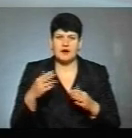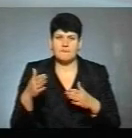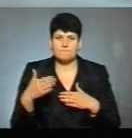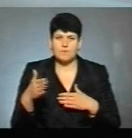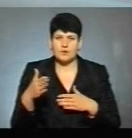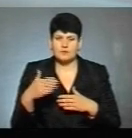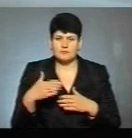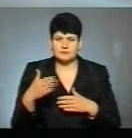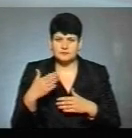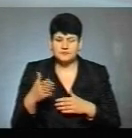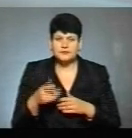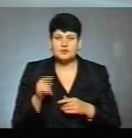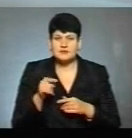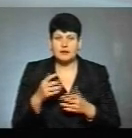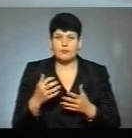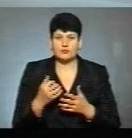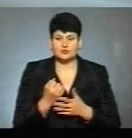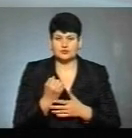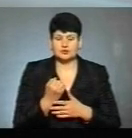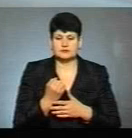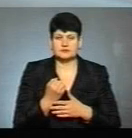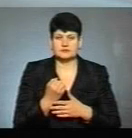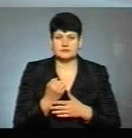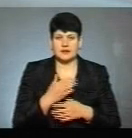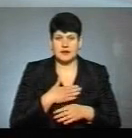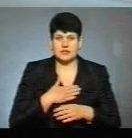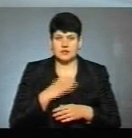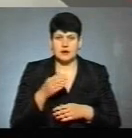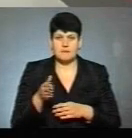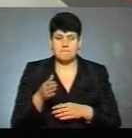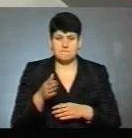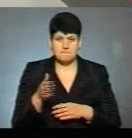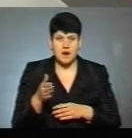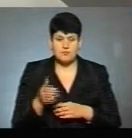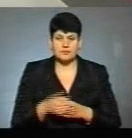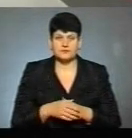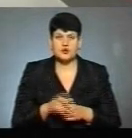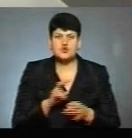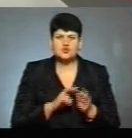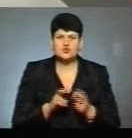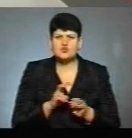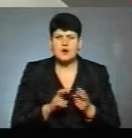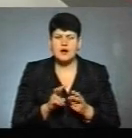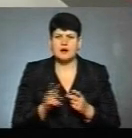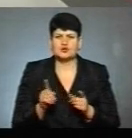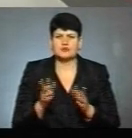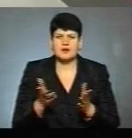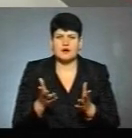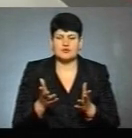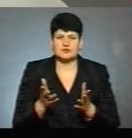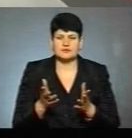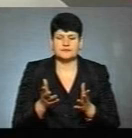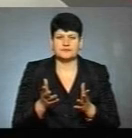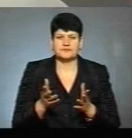знаєте, щоб з них вийшов наш прапор. От. Шукали, щоб це якось воно зіграло,